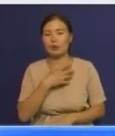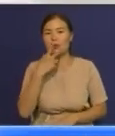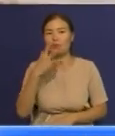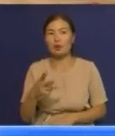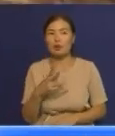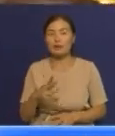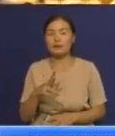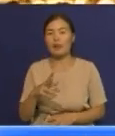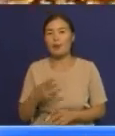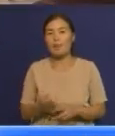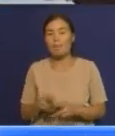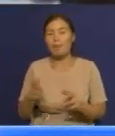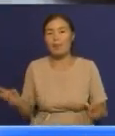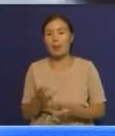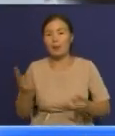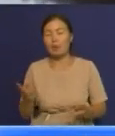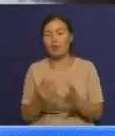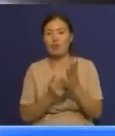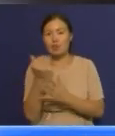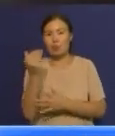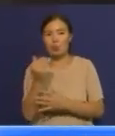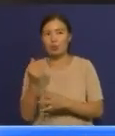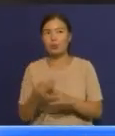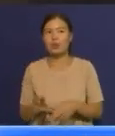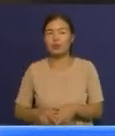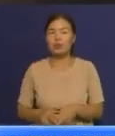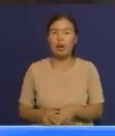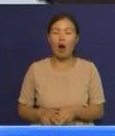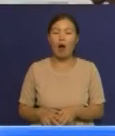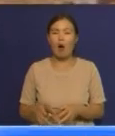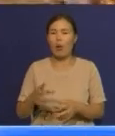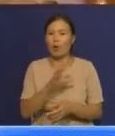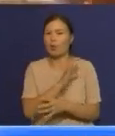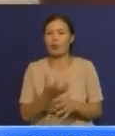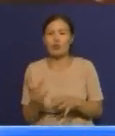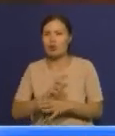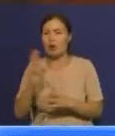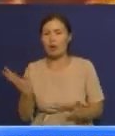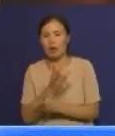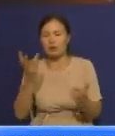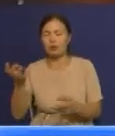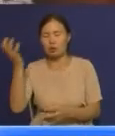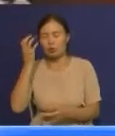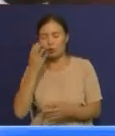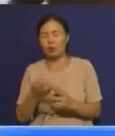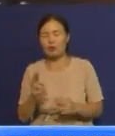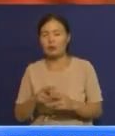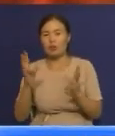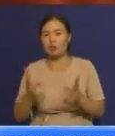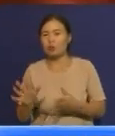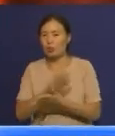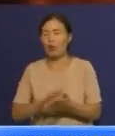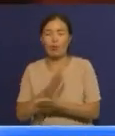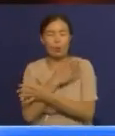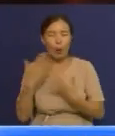то что резина при горении выделяют высокую температуру и вредные вещества площадь горения 6 25 квадратных метров жертв пострадавших счастью